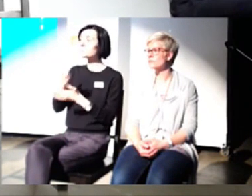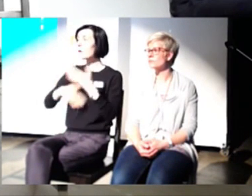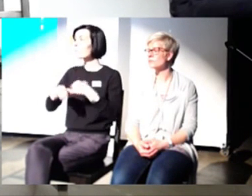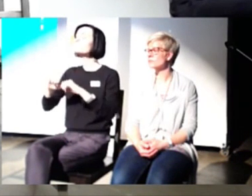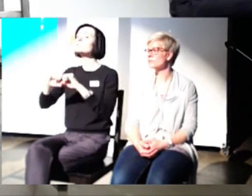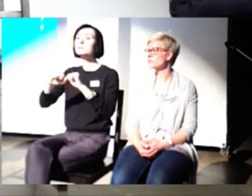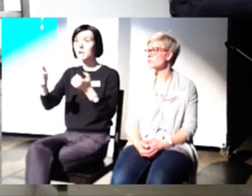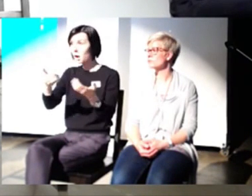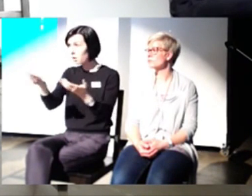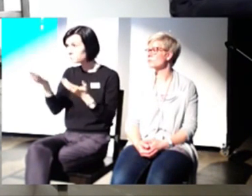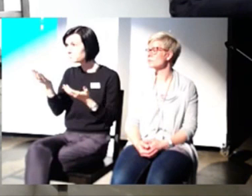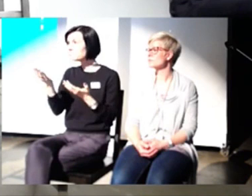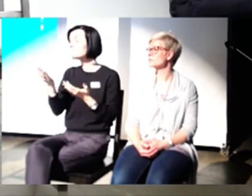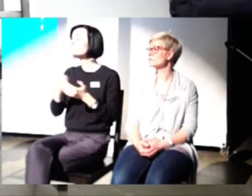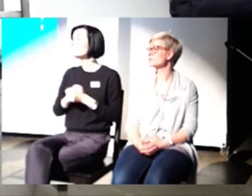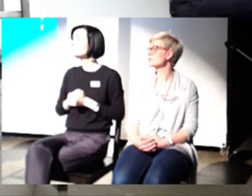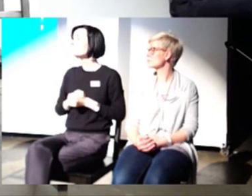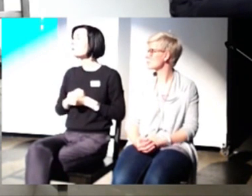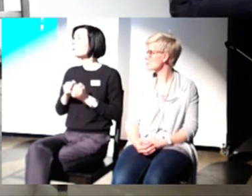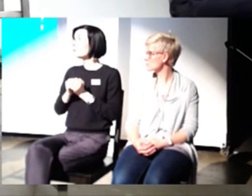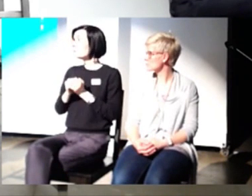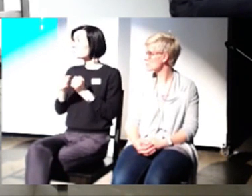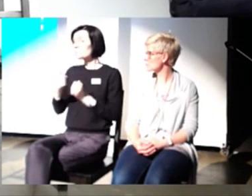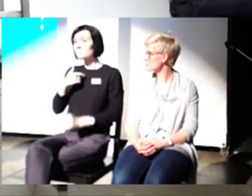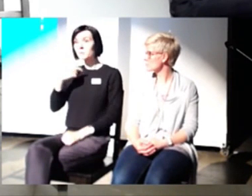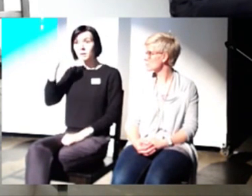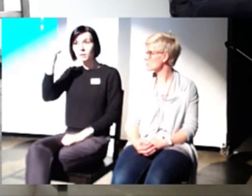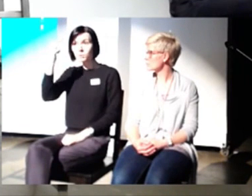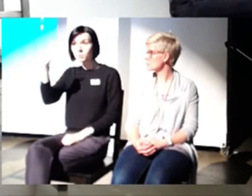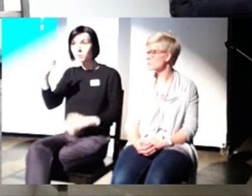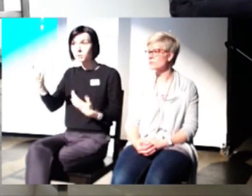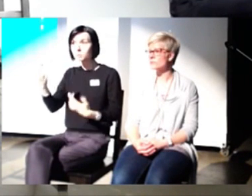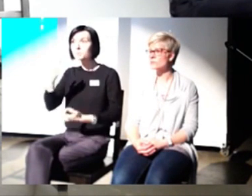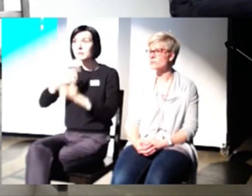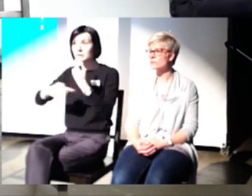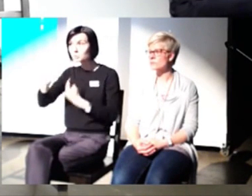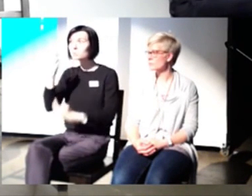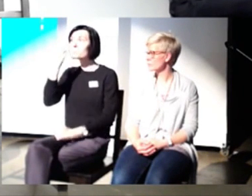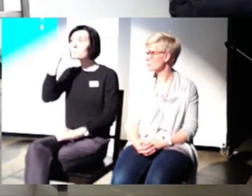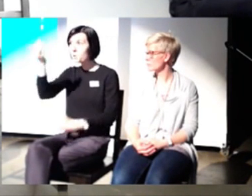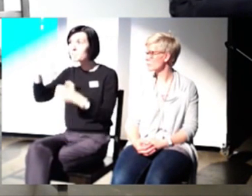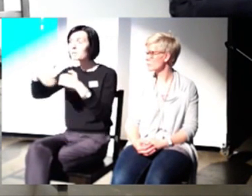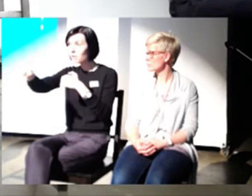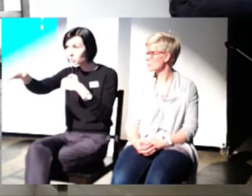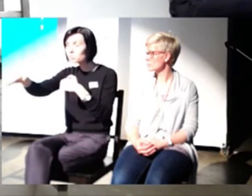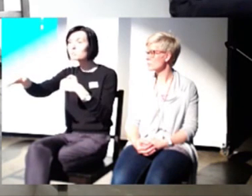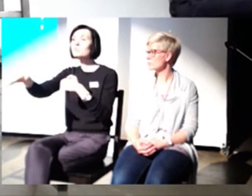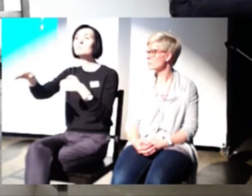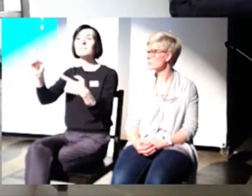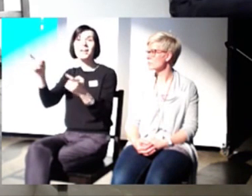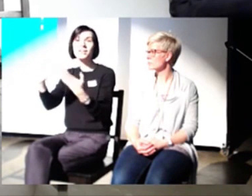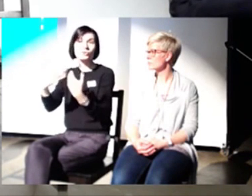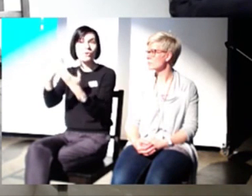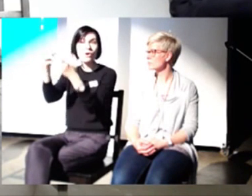mutta mä uskon, että keskustelu siis jatkuu, ja niitä työryhmiä ehkä